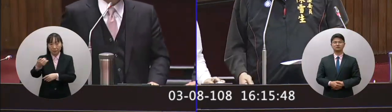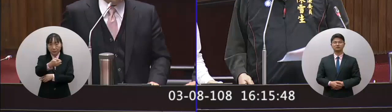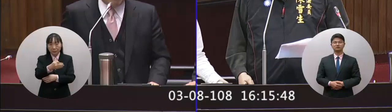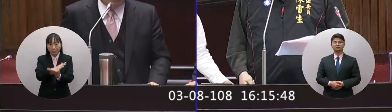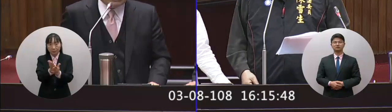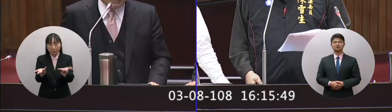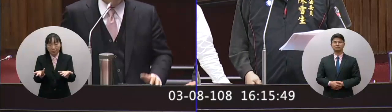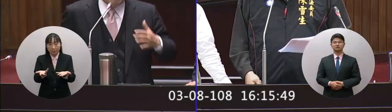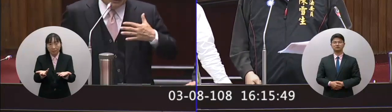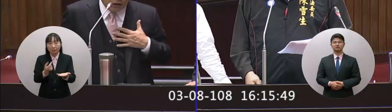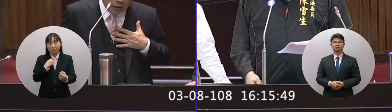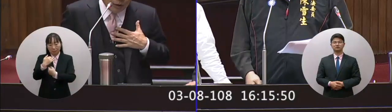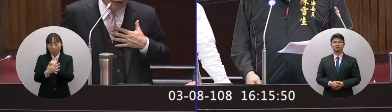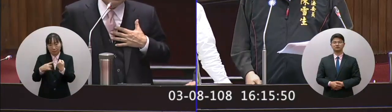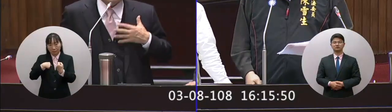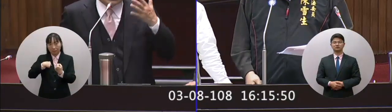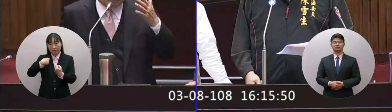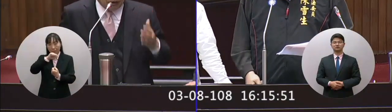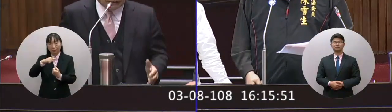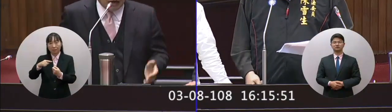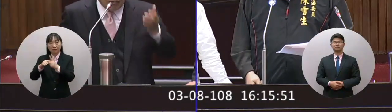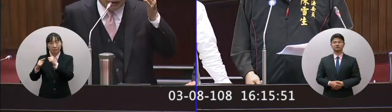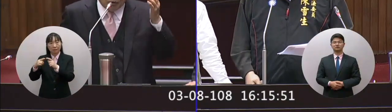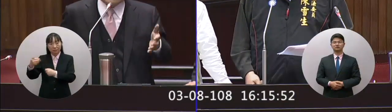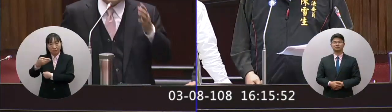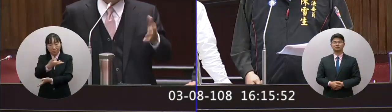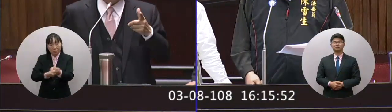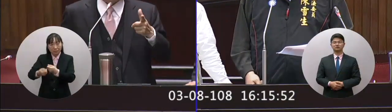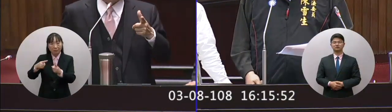等，要保障我们的移民以及保障